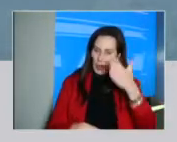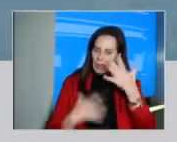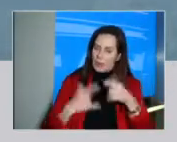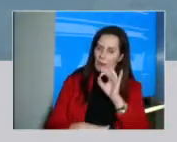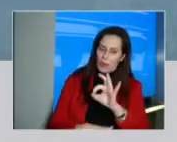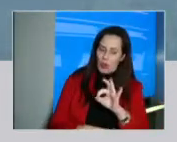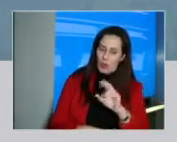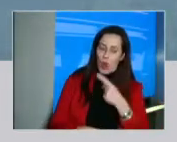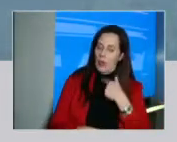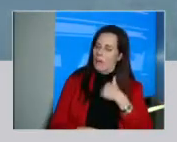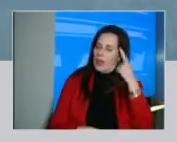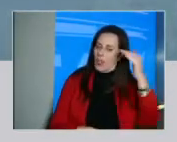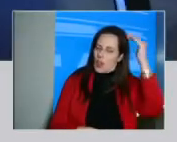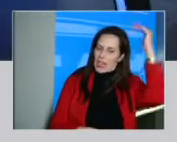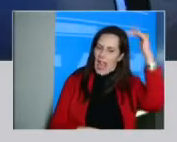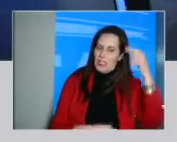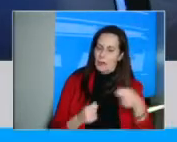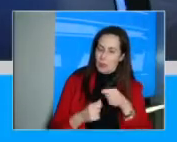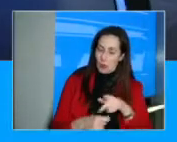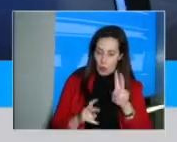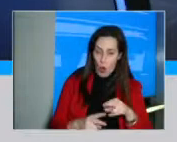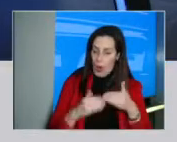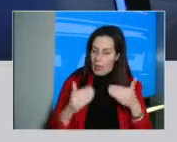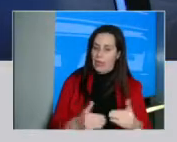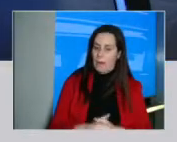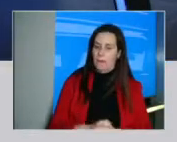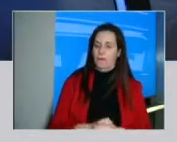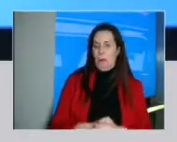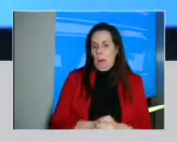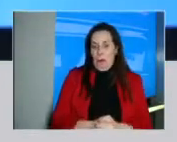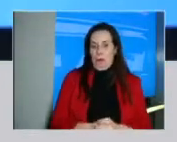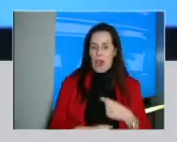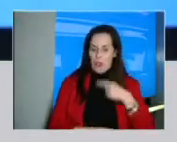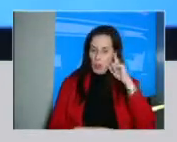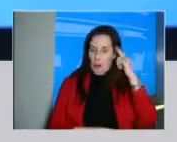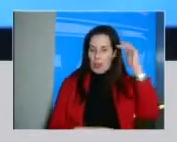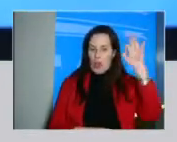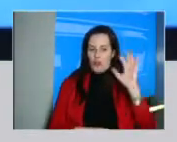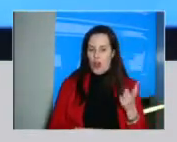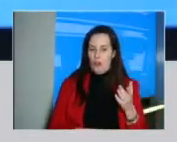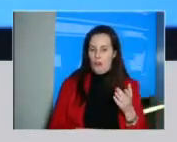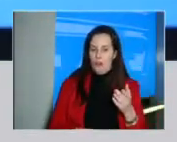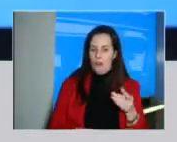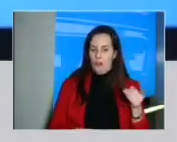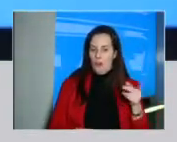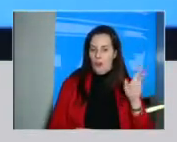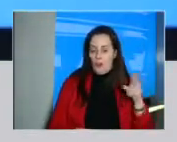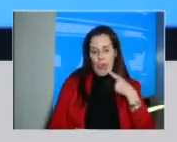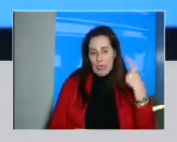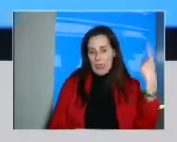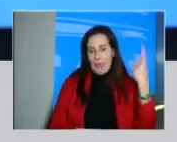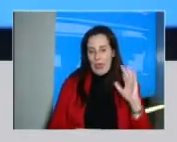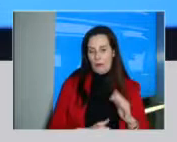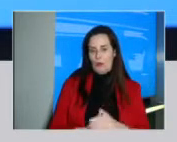הדבר הזה? אתה יכול להגיד לנו מה דעתו בנושא הזה? האם הוא יכול לקדם? אני לא יכול להגיד את דעתו, יש לו יכולת להגיד את זה